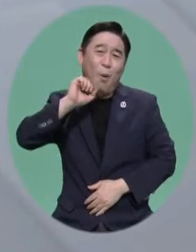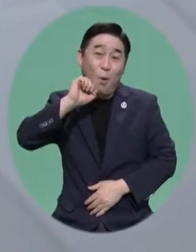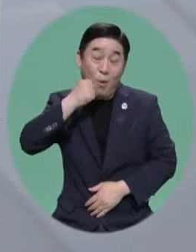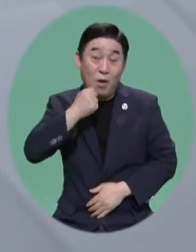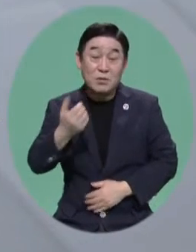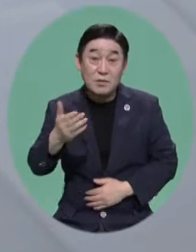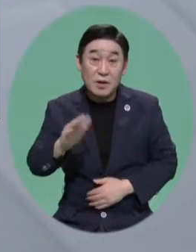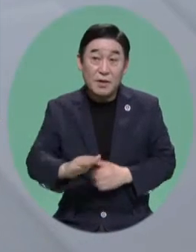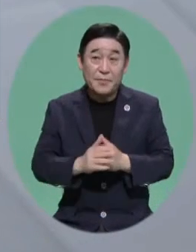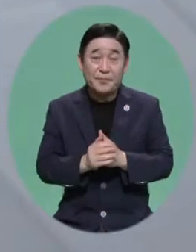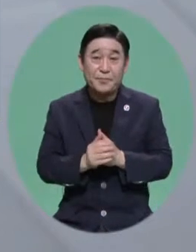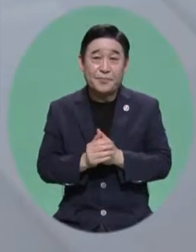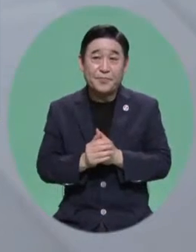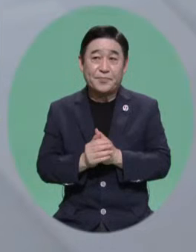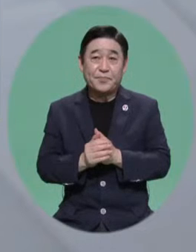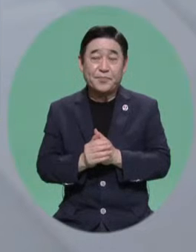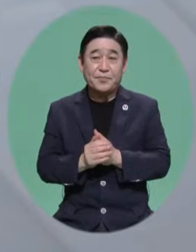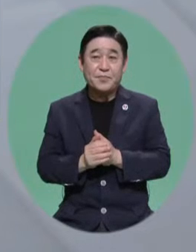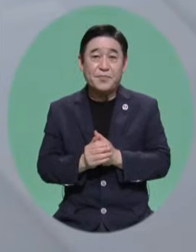그런데